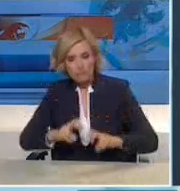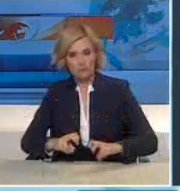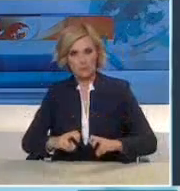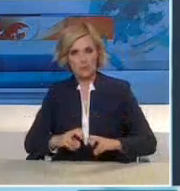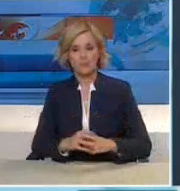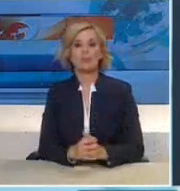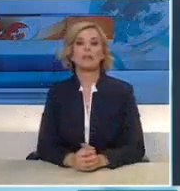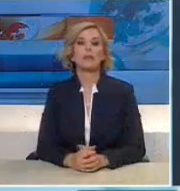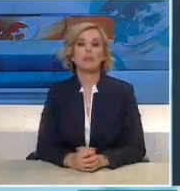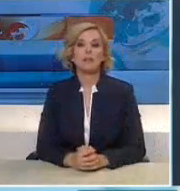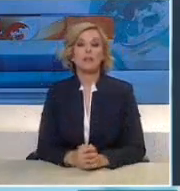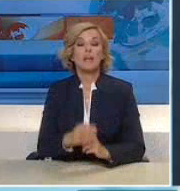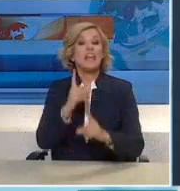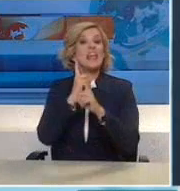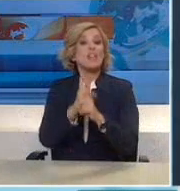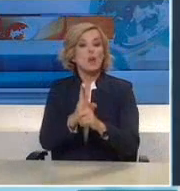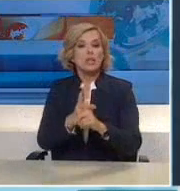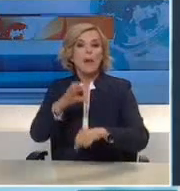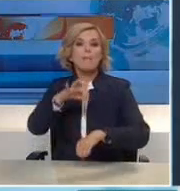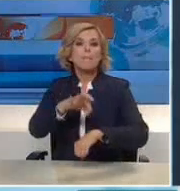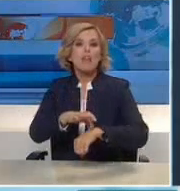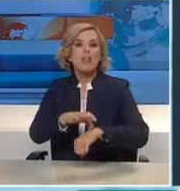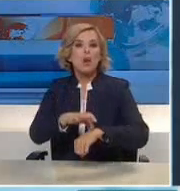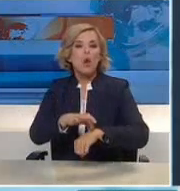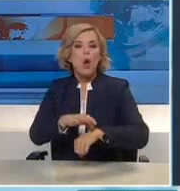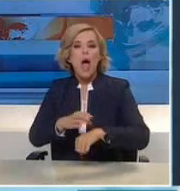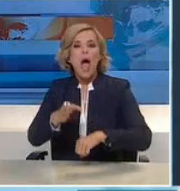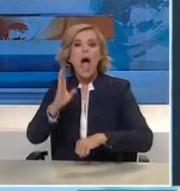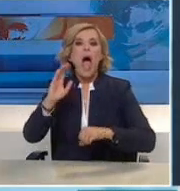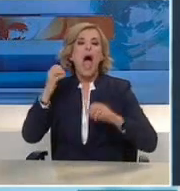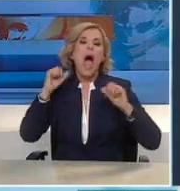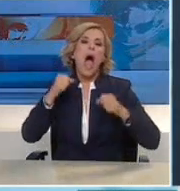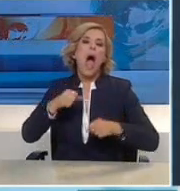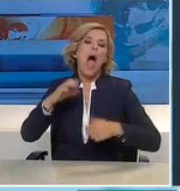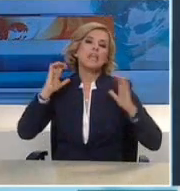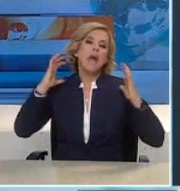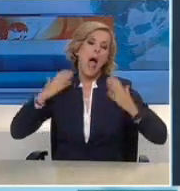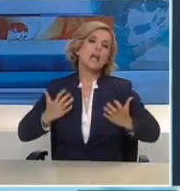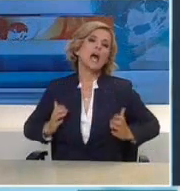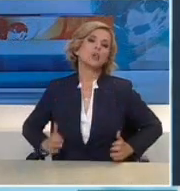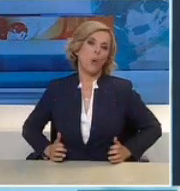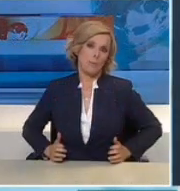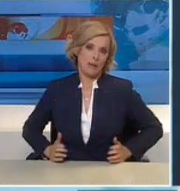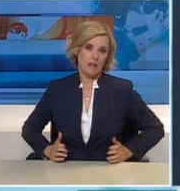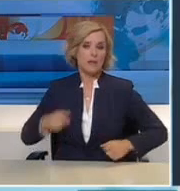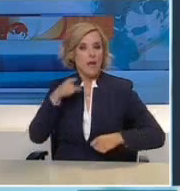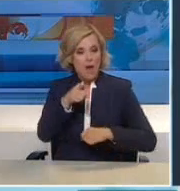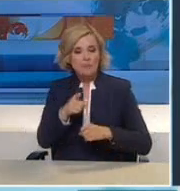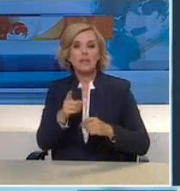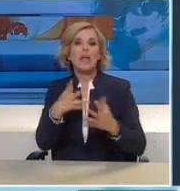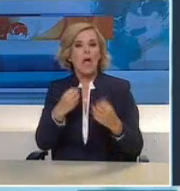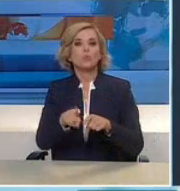οι παθολογανατόμοι, που είναι υπεύθυνοι για τη διάγνωση πολλών νόσων, κυρίως καρκίνων, με την εξέταση ιστικών